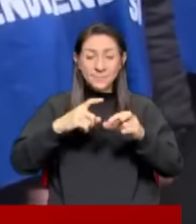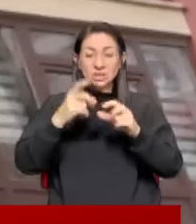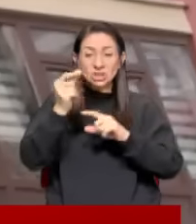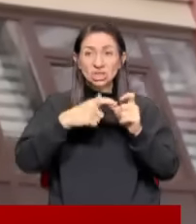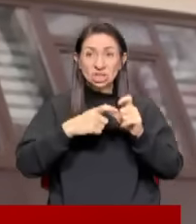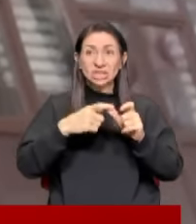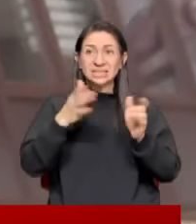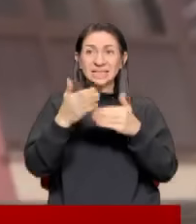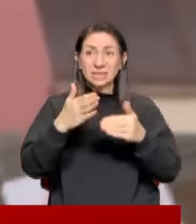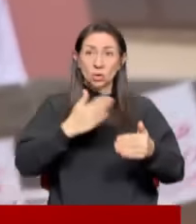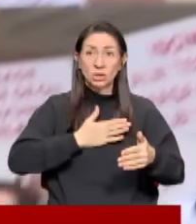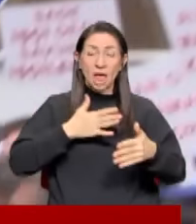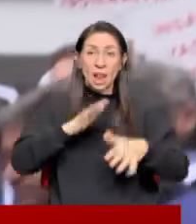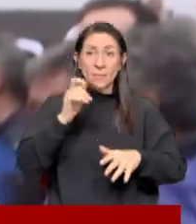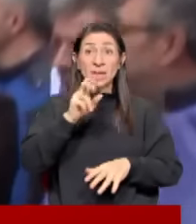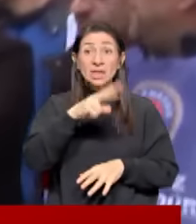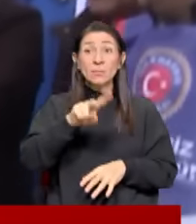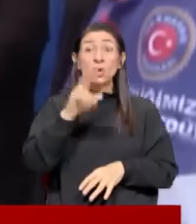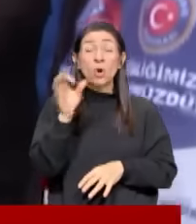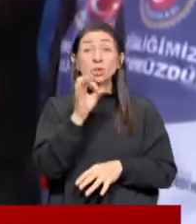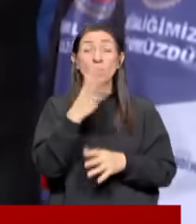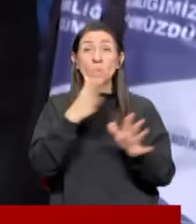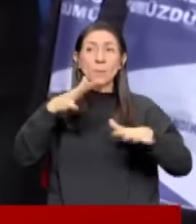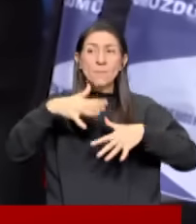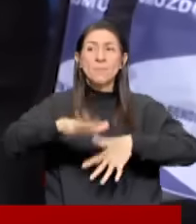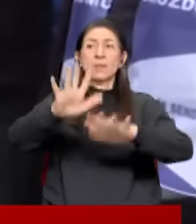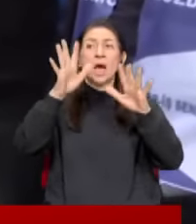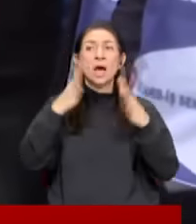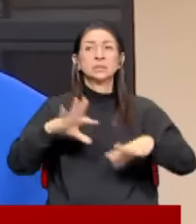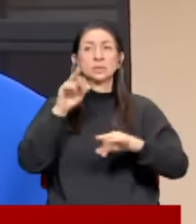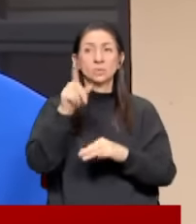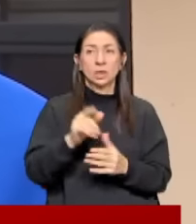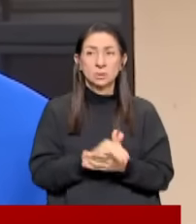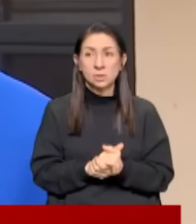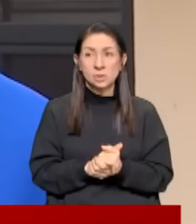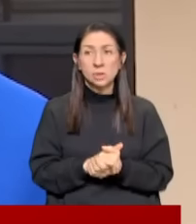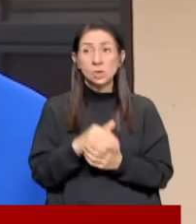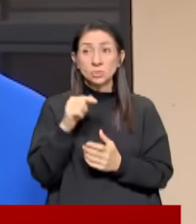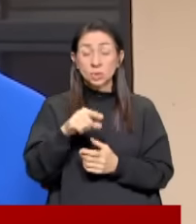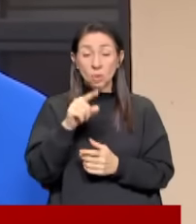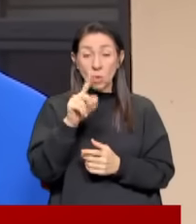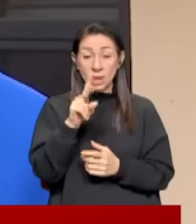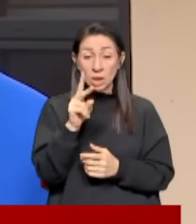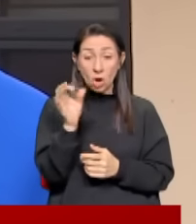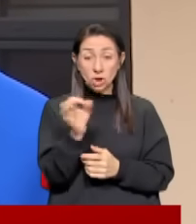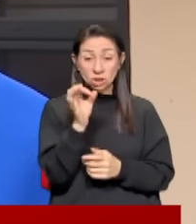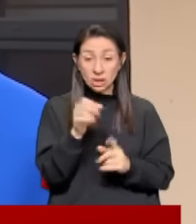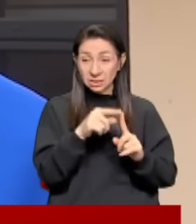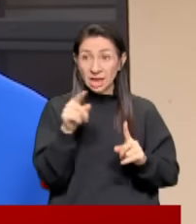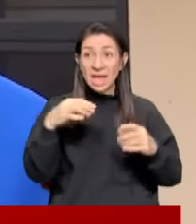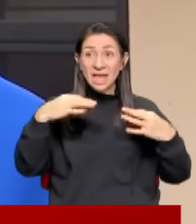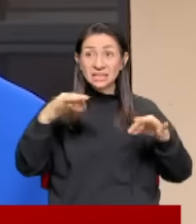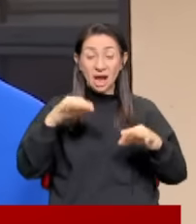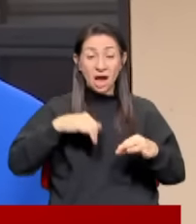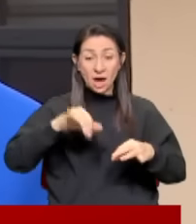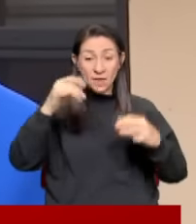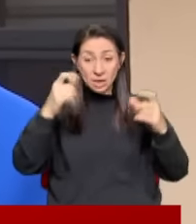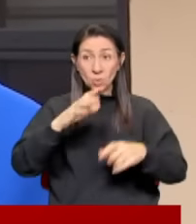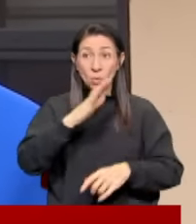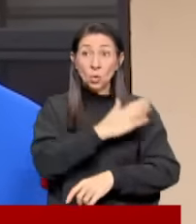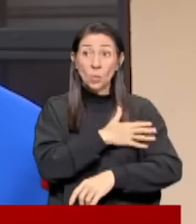önünde eylem yaptılar. 27 Ocak'ta büyük mitinge hazırlanıyorlar. Şu an 12 Ocak itibariyle Eskişehir Hava İkmal Bakım